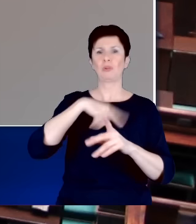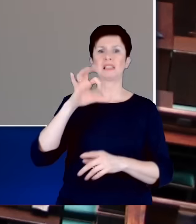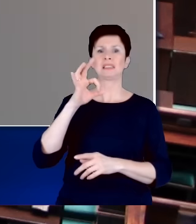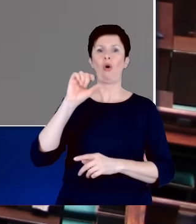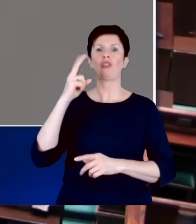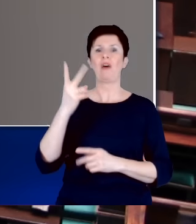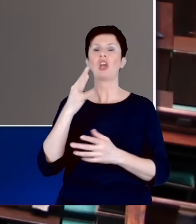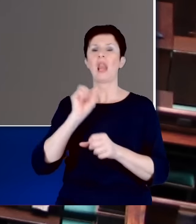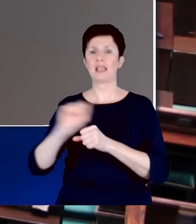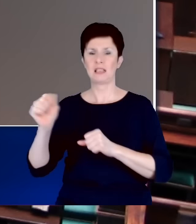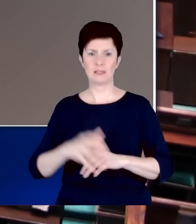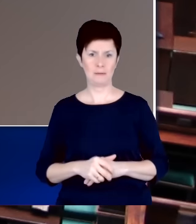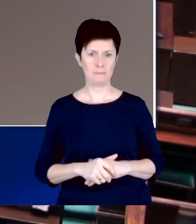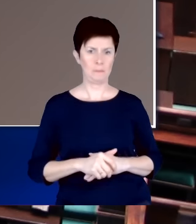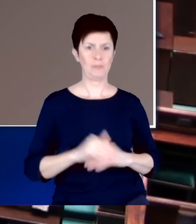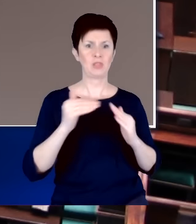To poniżej 20%.